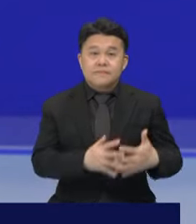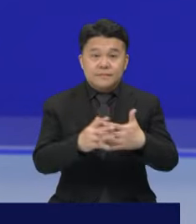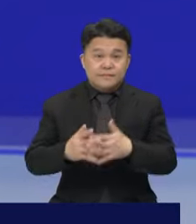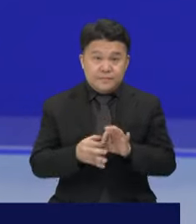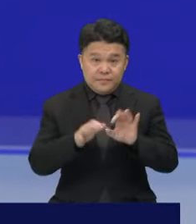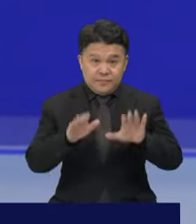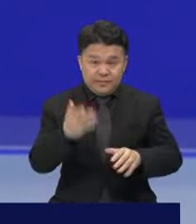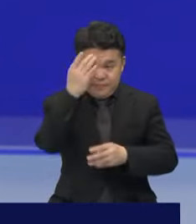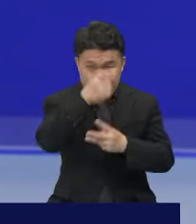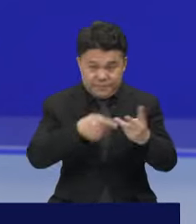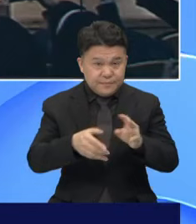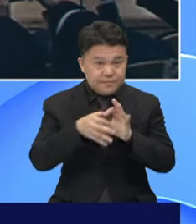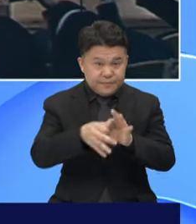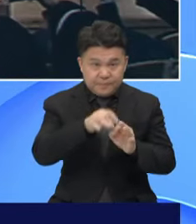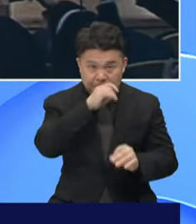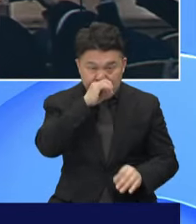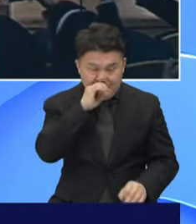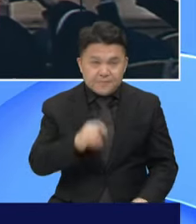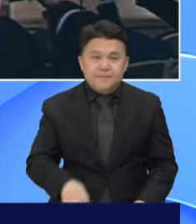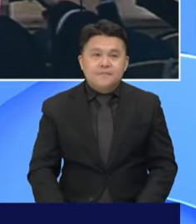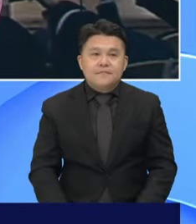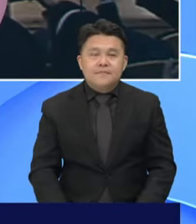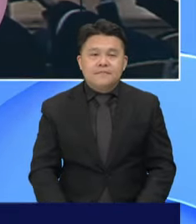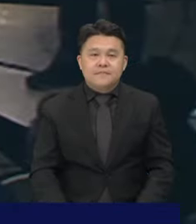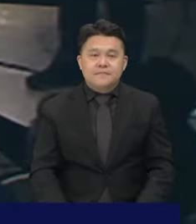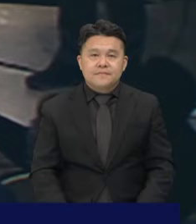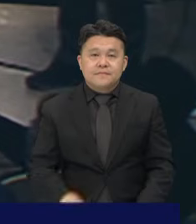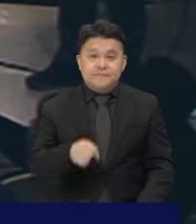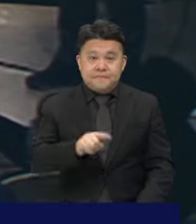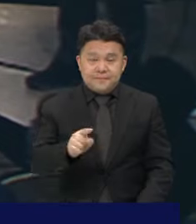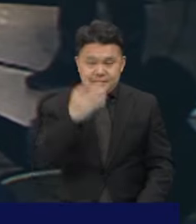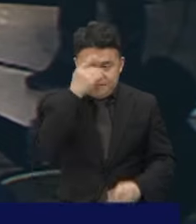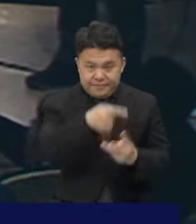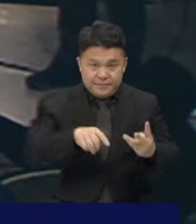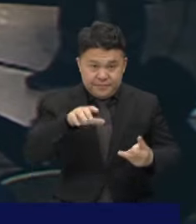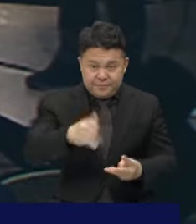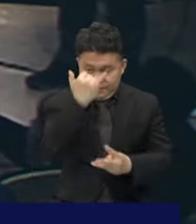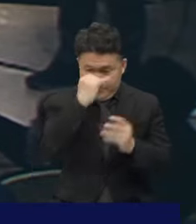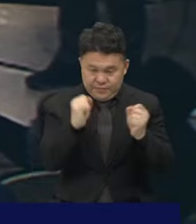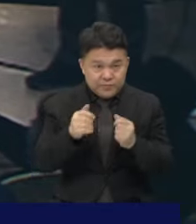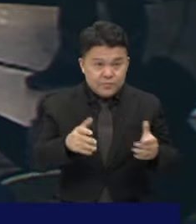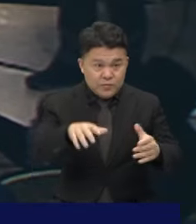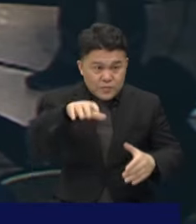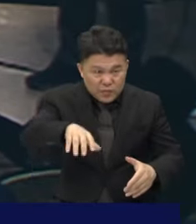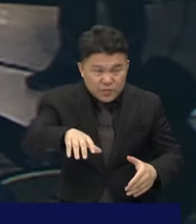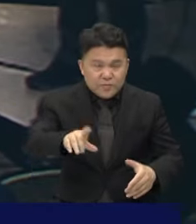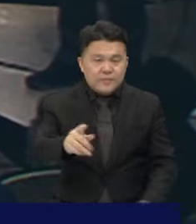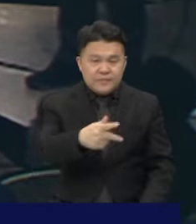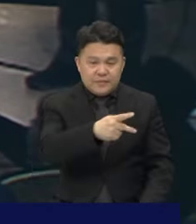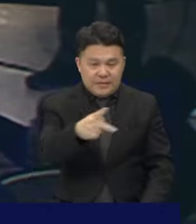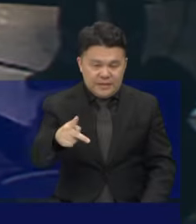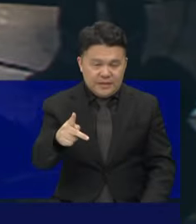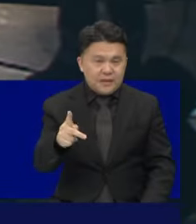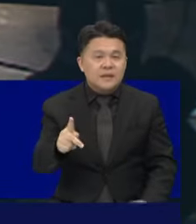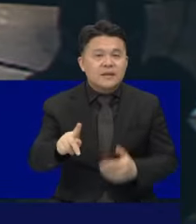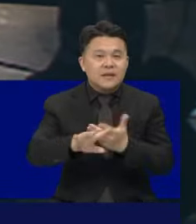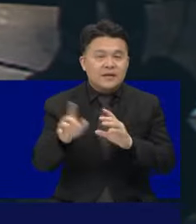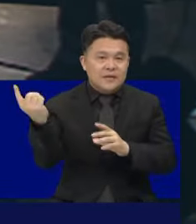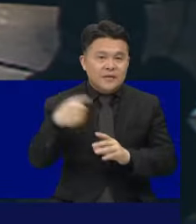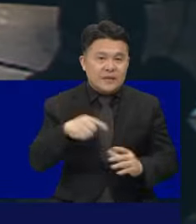네트워크 현장 오늘은 청주 연결합니다. 연교 앵커. 네, 청주입니다. 충청북도가 K-유학생 제도를 시행하면서